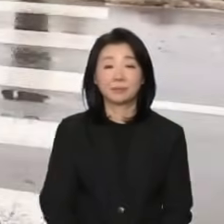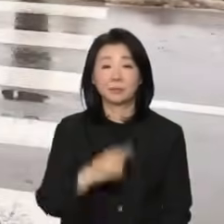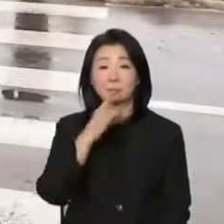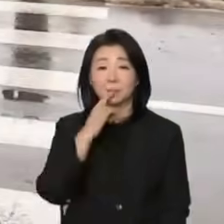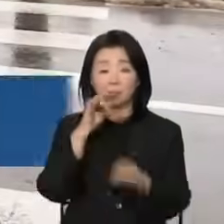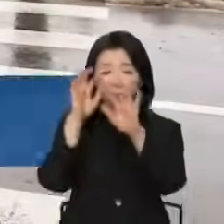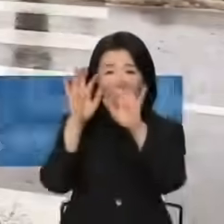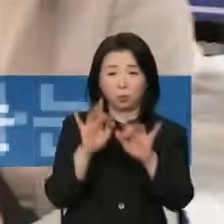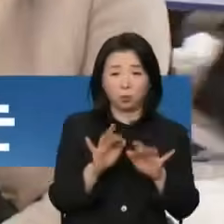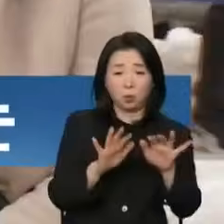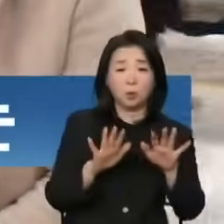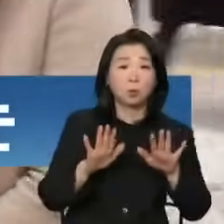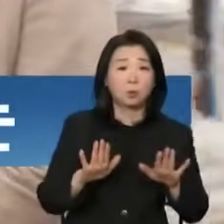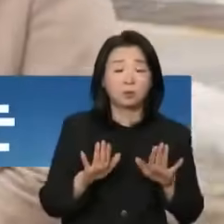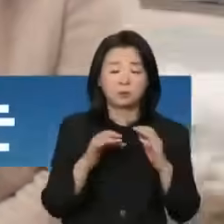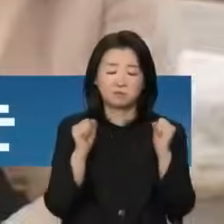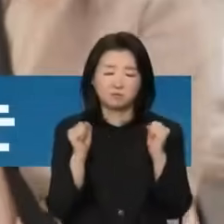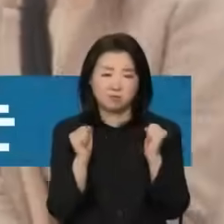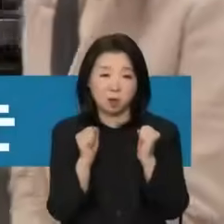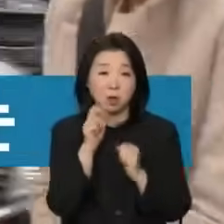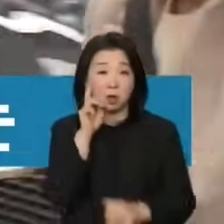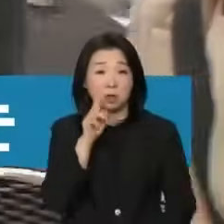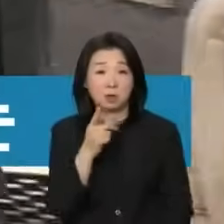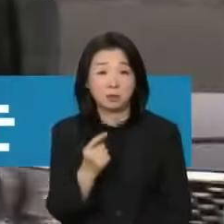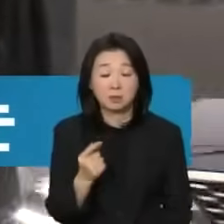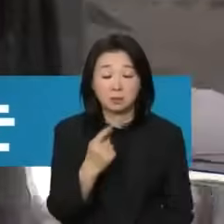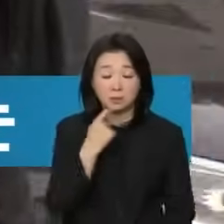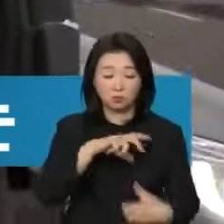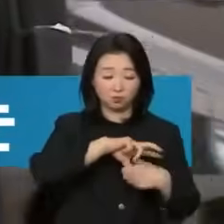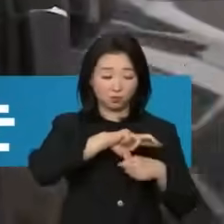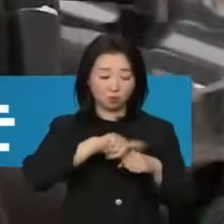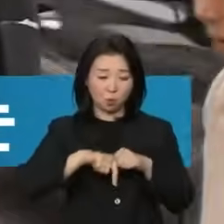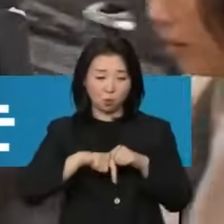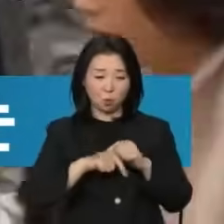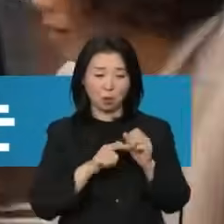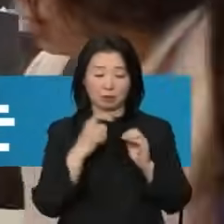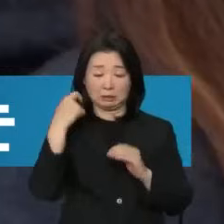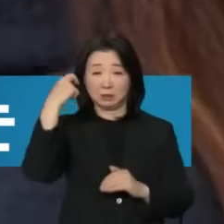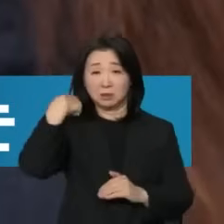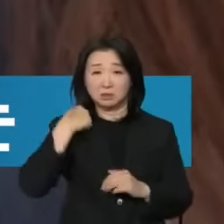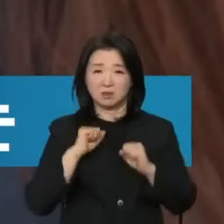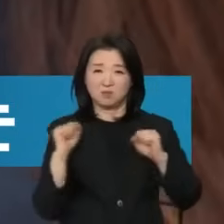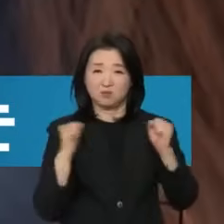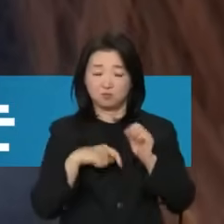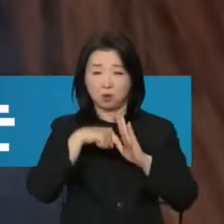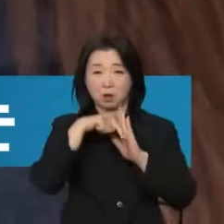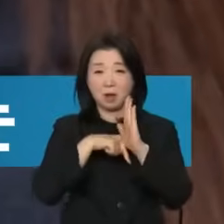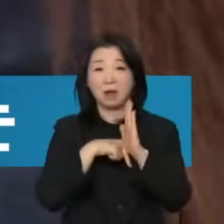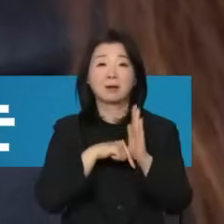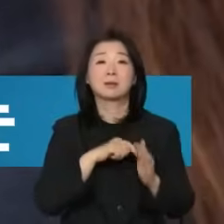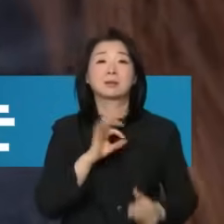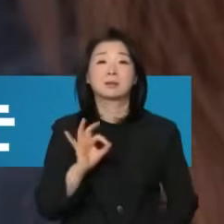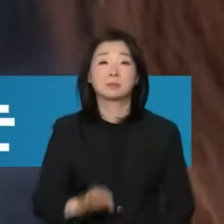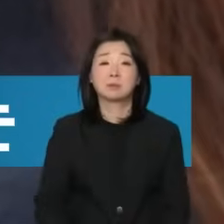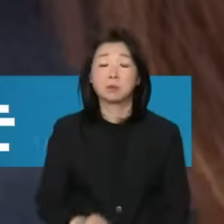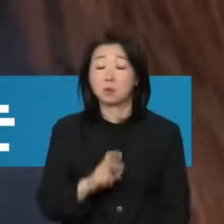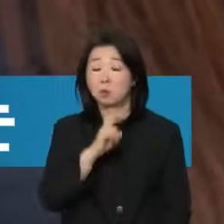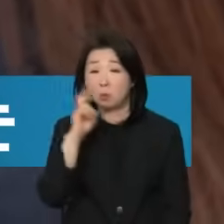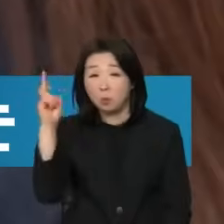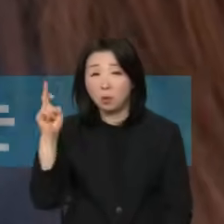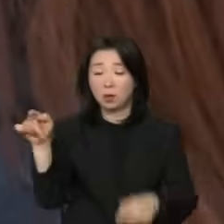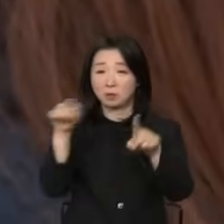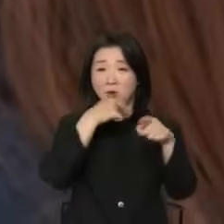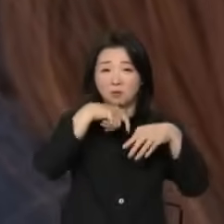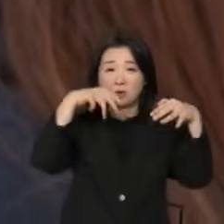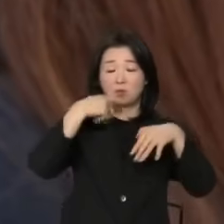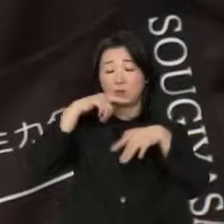폭설에 이어 오늘은 한파가 찾아옵니다. 수도권 일부 지역은 체감 온도가 영하 10도 안팎까지 떨어졌습니다. 오후에는 전국에